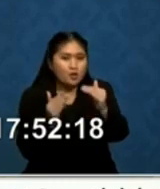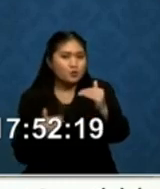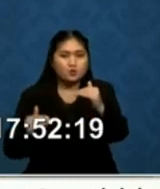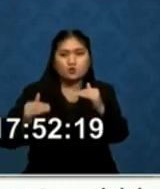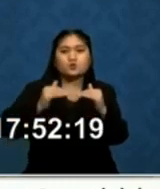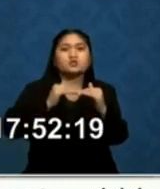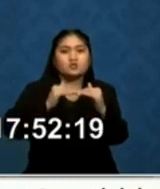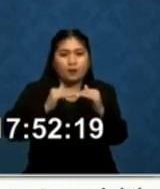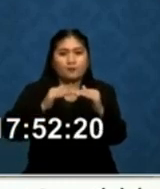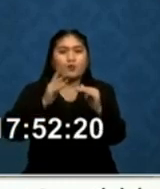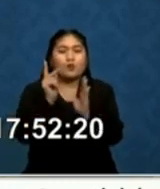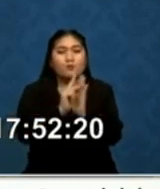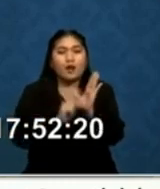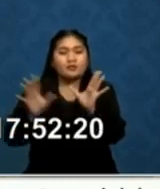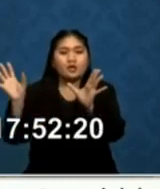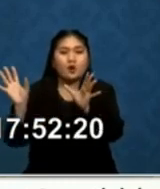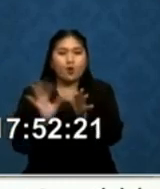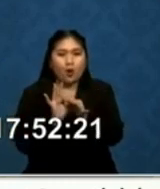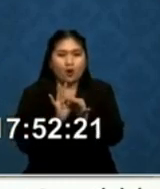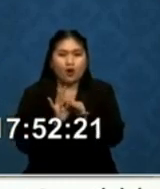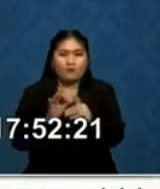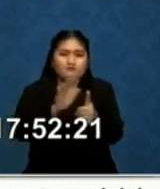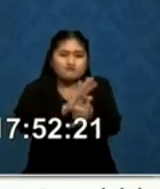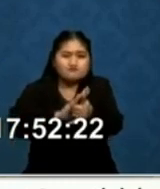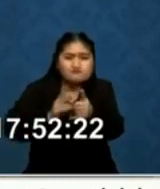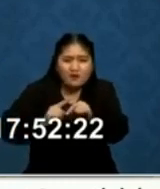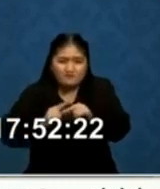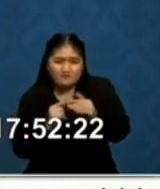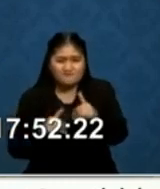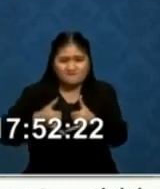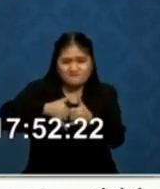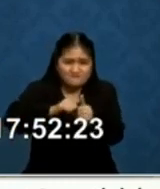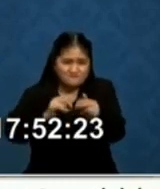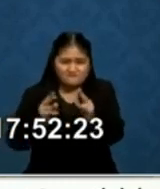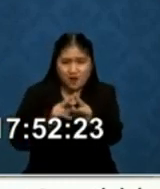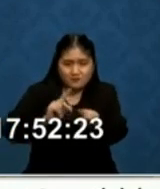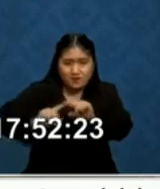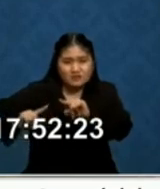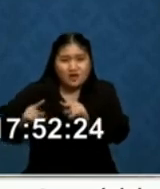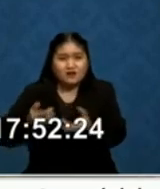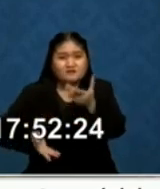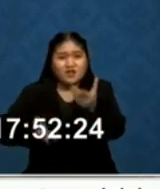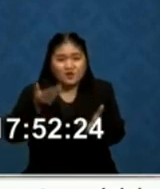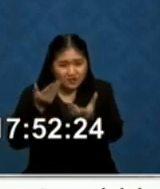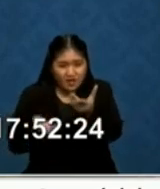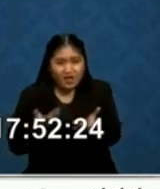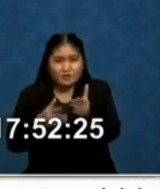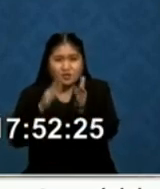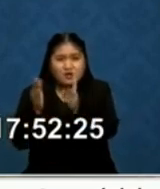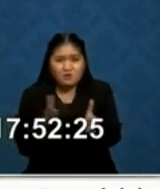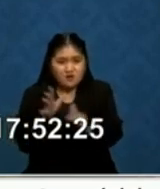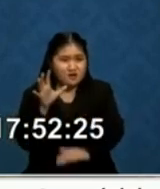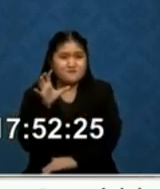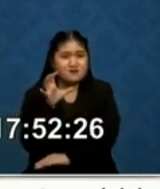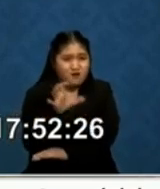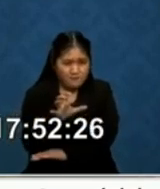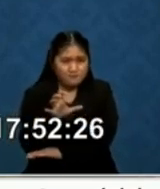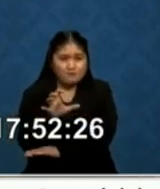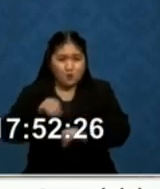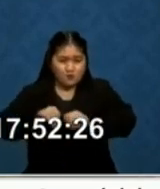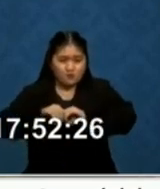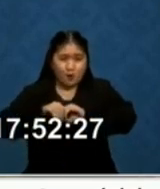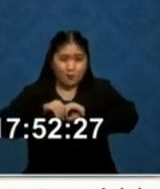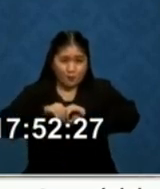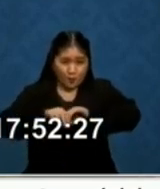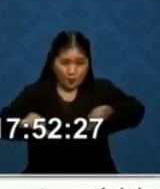ฎหมายที่เกี่ยวข้องกับการคุกคามการกระทำชำเราที่ครอบคลุมการกระทำอนาจารและกระบวนการบังคับใช้กฎหมายต้องเป็นธรรมด้